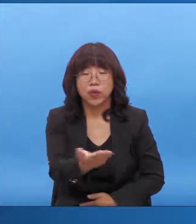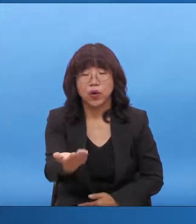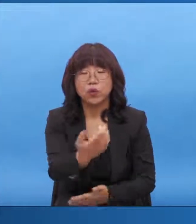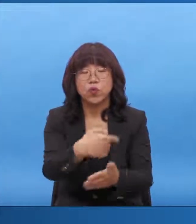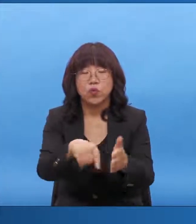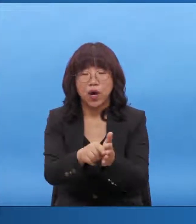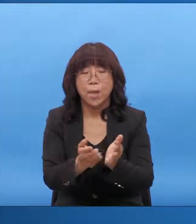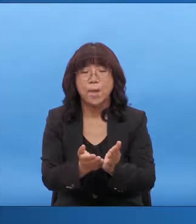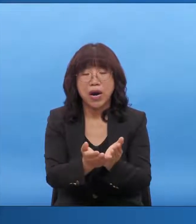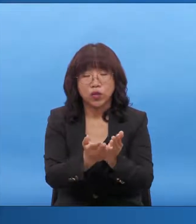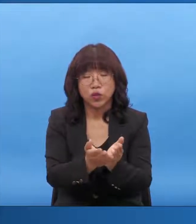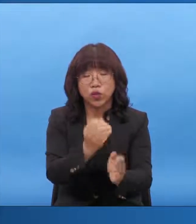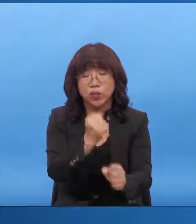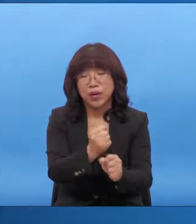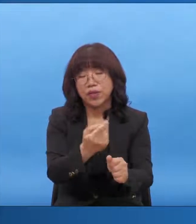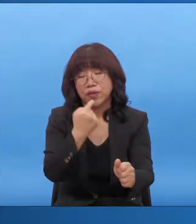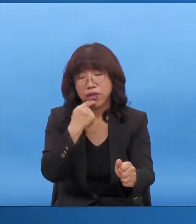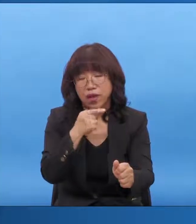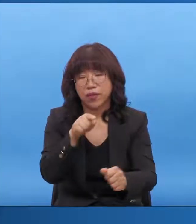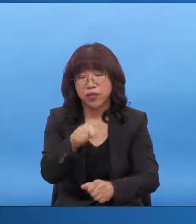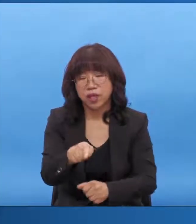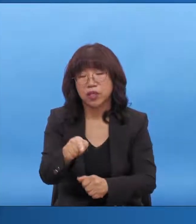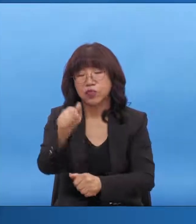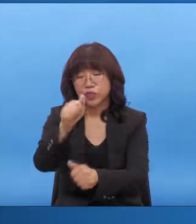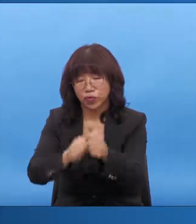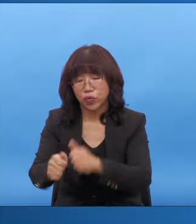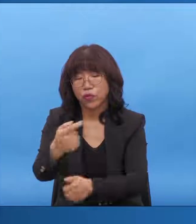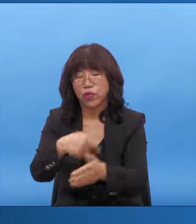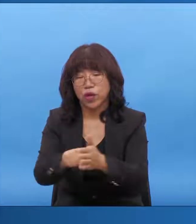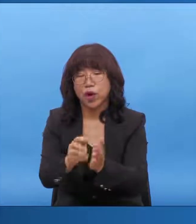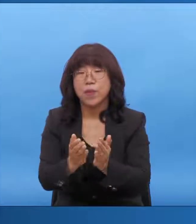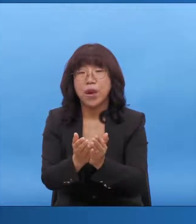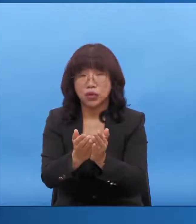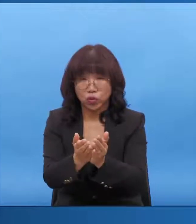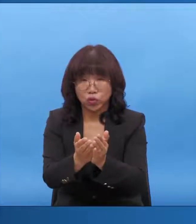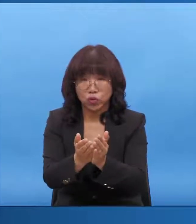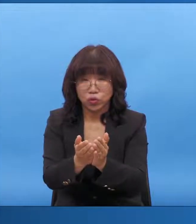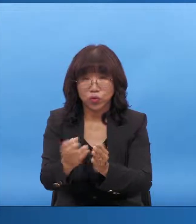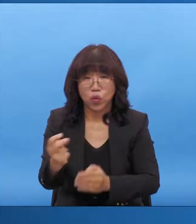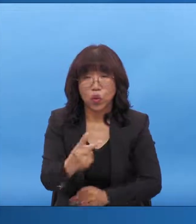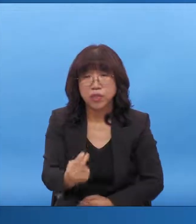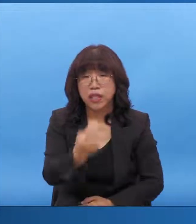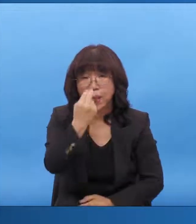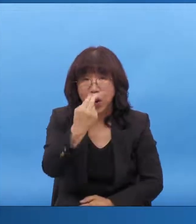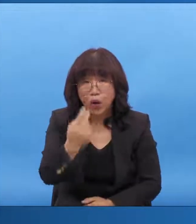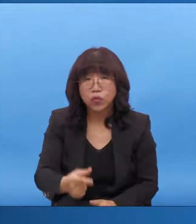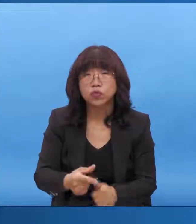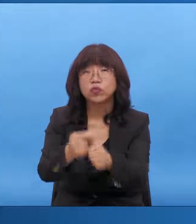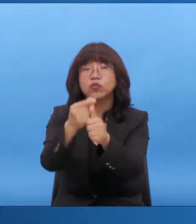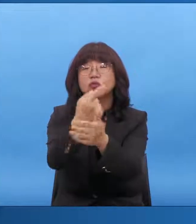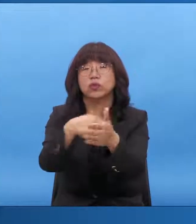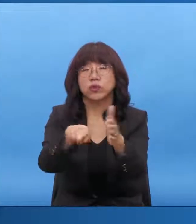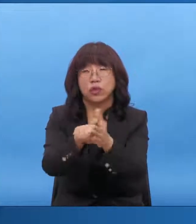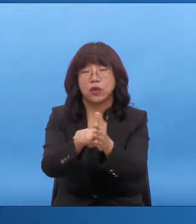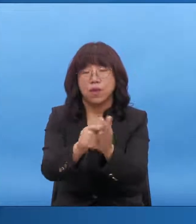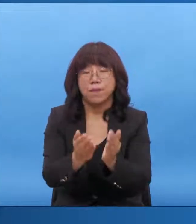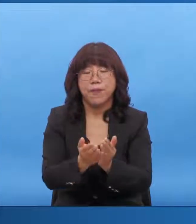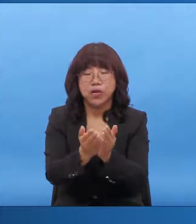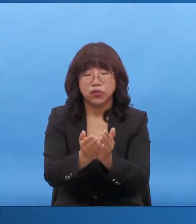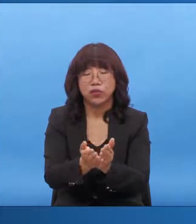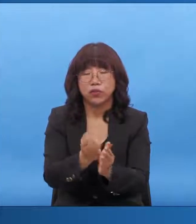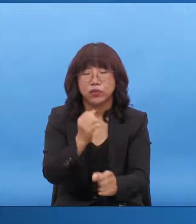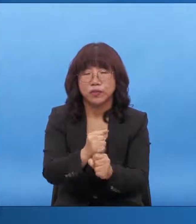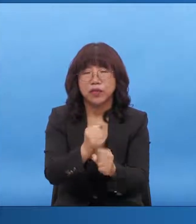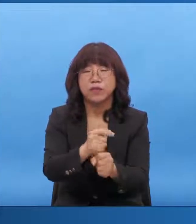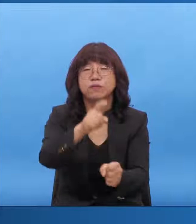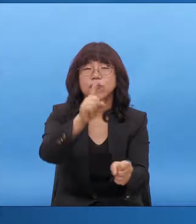방주를 만들고 네 후손을 위해서 방주를 만들고 생명을 건지기 위해서 방주를 만들어라. It says, so God commanded Noah to